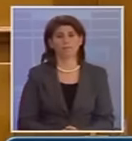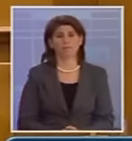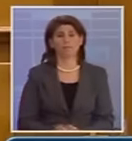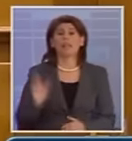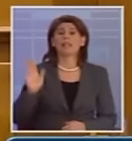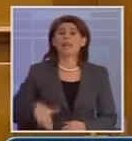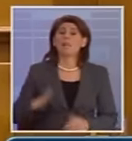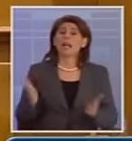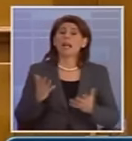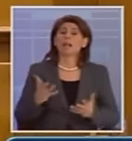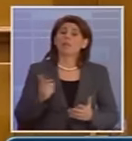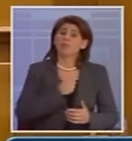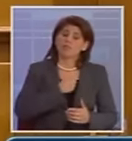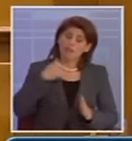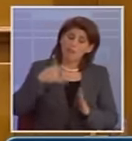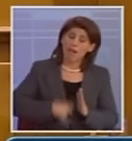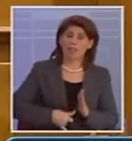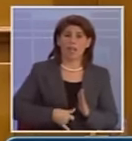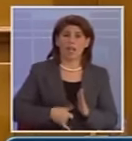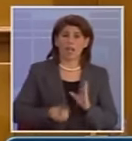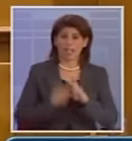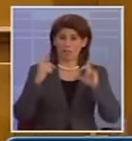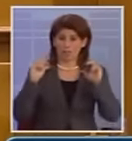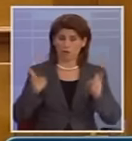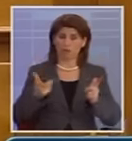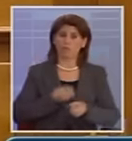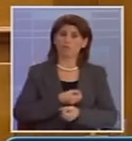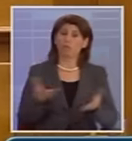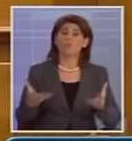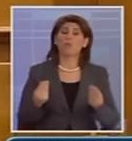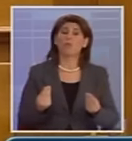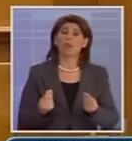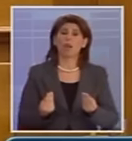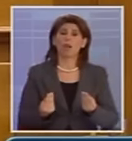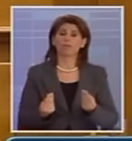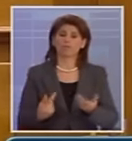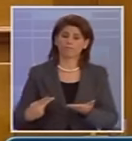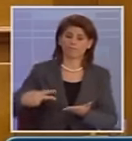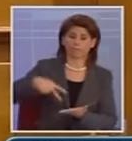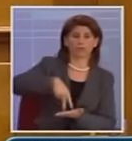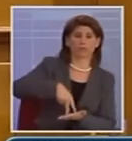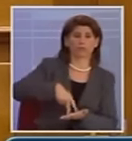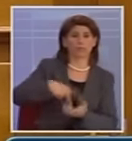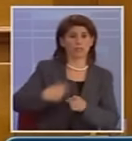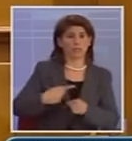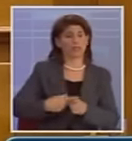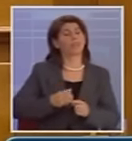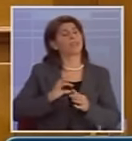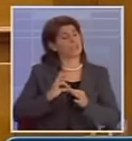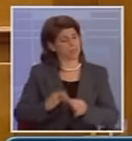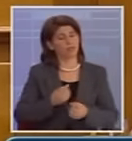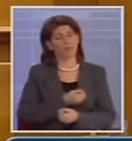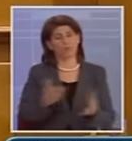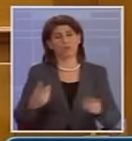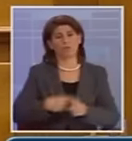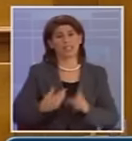Τελειώνω με κάτι που πιστεύω βαθύτατα. Η Νέα Δημοκρατία προσέφερε πολλά στην ανόρθωση της χώρας. Θα συνεχίσουμε να προσφέρουμε στη χώρα και η